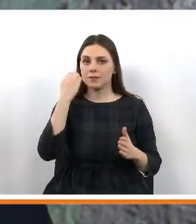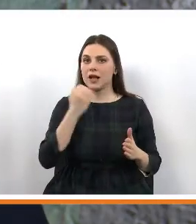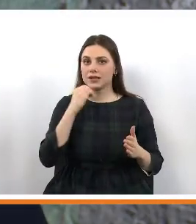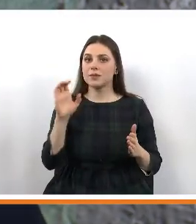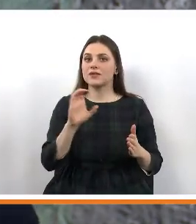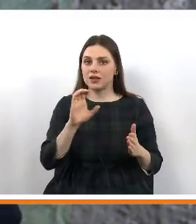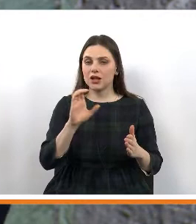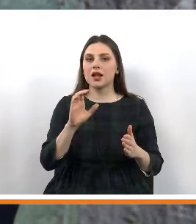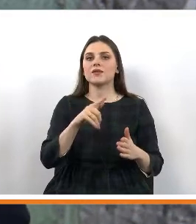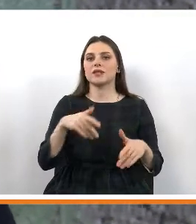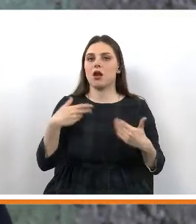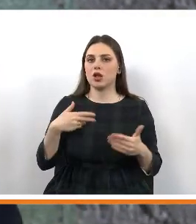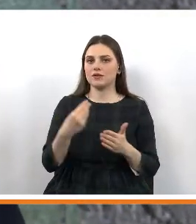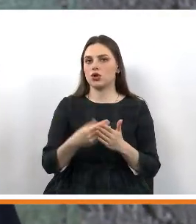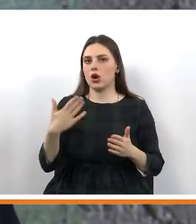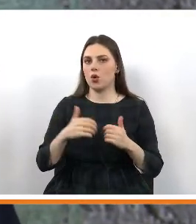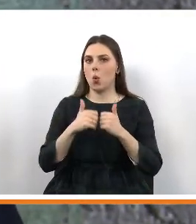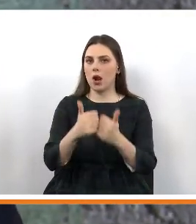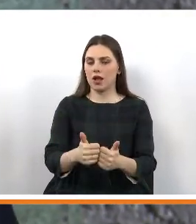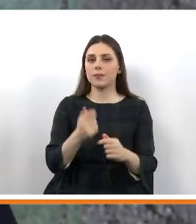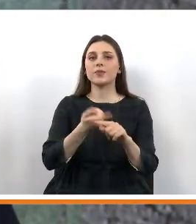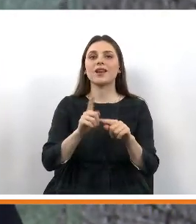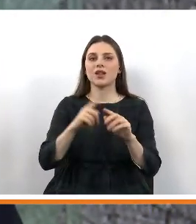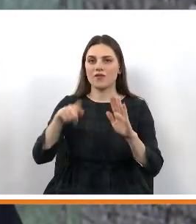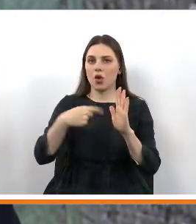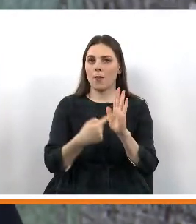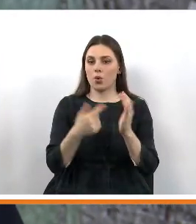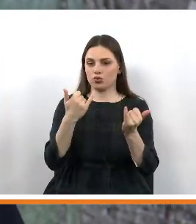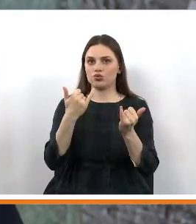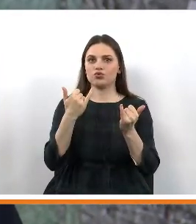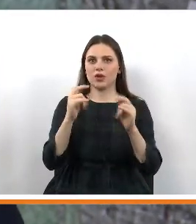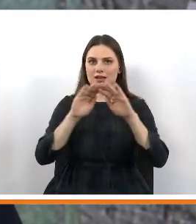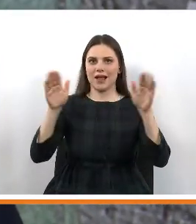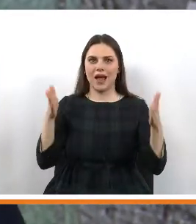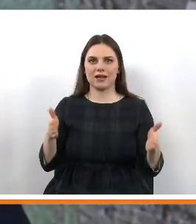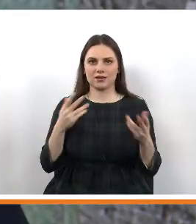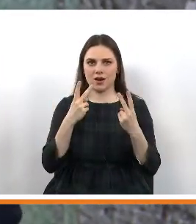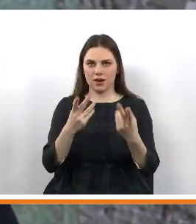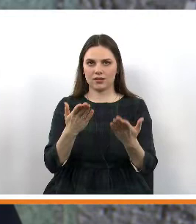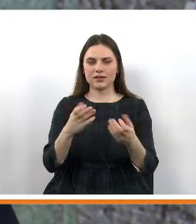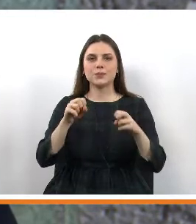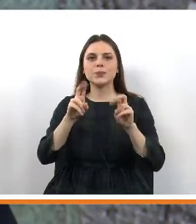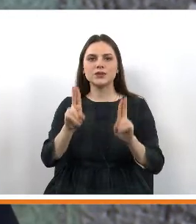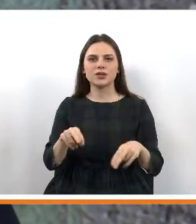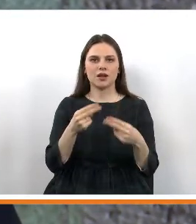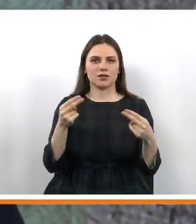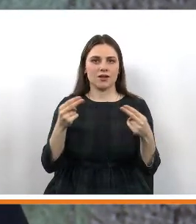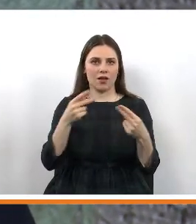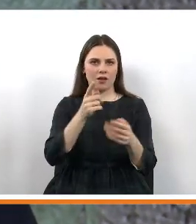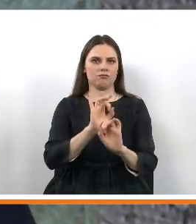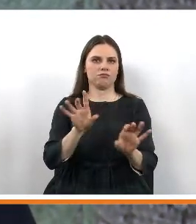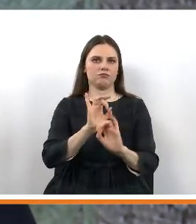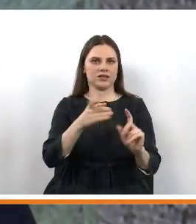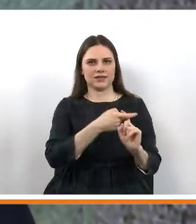Здравствуйте, дорогие коллеги. Вот этот вопрос, который сейчас у нас на экране, он просто специально пришел к теме, о которой я хотела